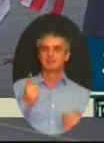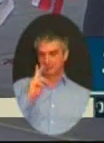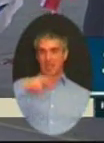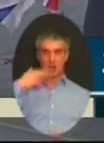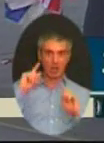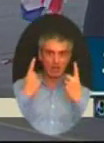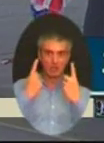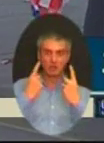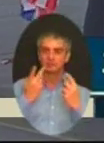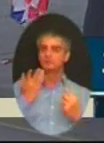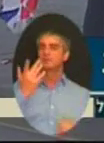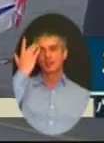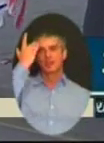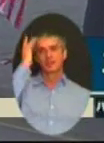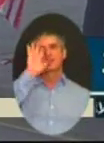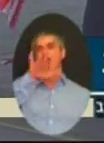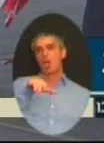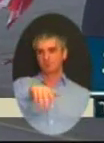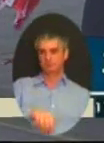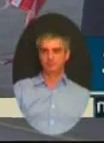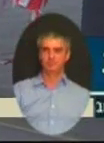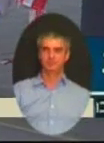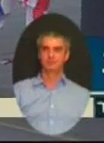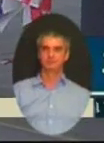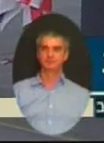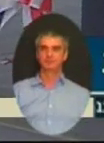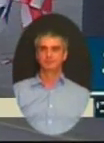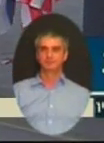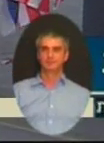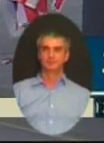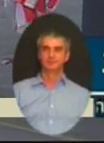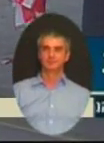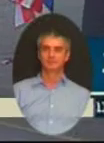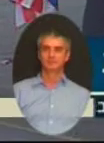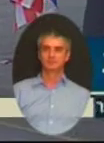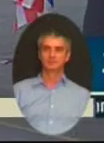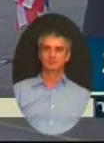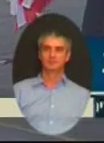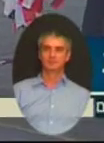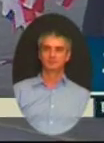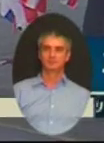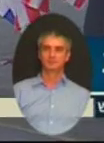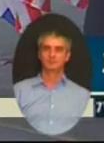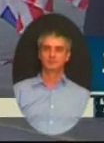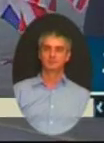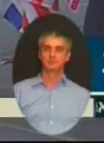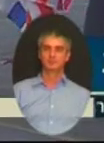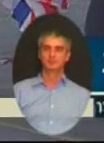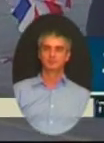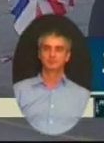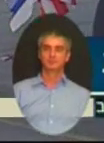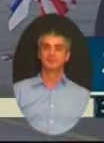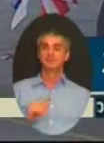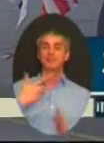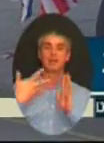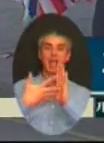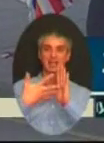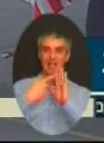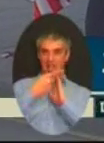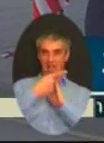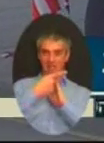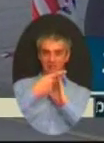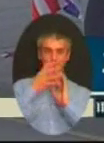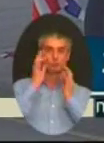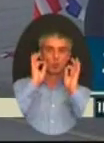יכול לקרות. תחלום אתה. עם החקירה הפדרלית של החוקר הפדרלי המיוחד. מי עד הגיע אליך, יהודה? עם החקירה של החוקר